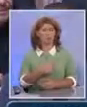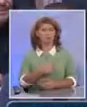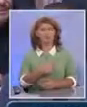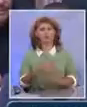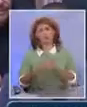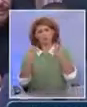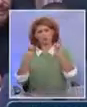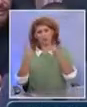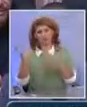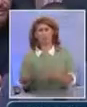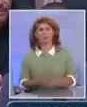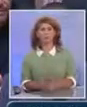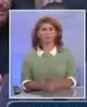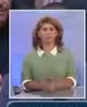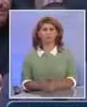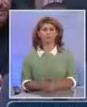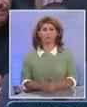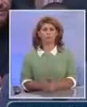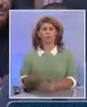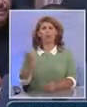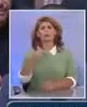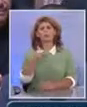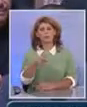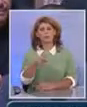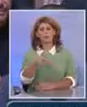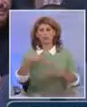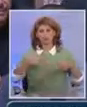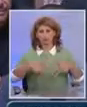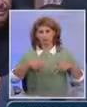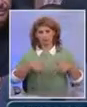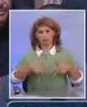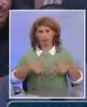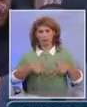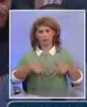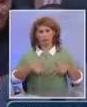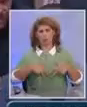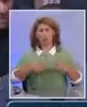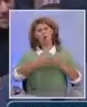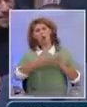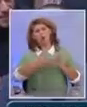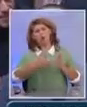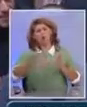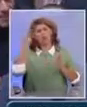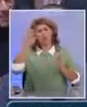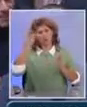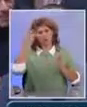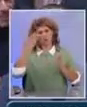Αντιπολιτεύσεως. Ισότι αφορά την κυβέρνηση, η όλη της φιλοσοφία περί την